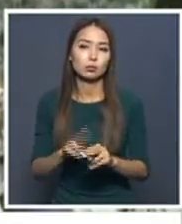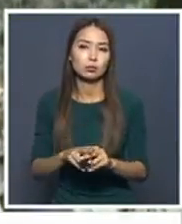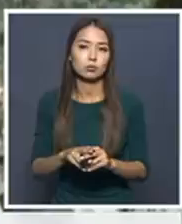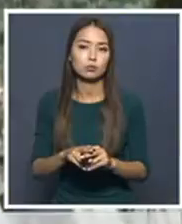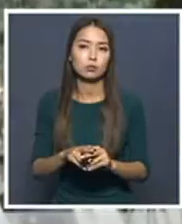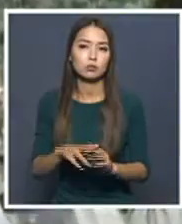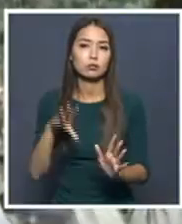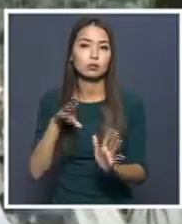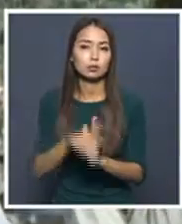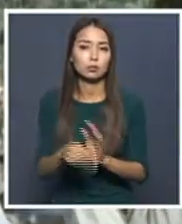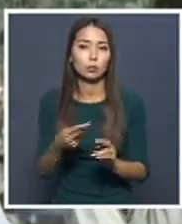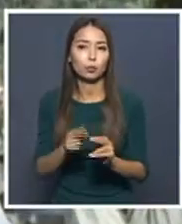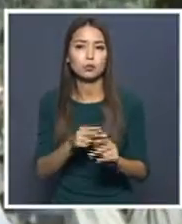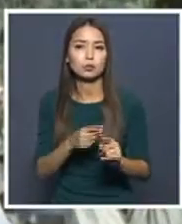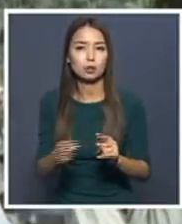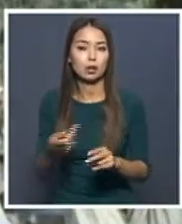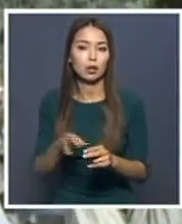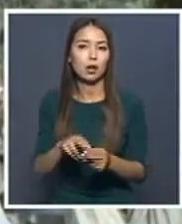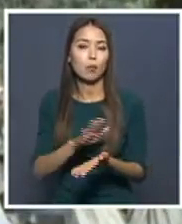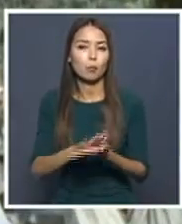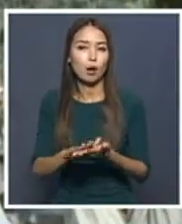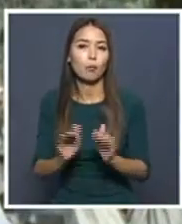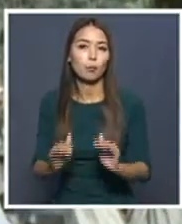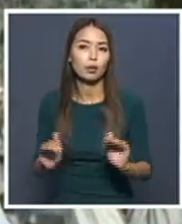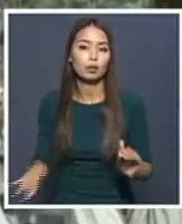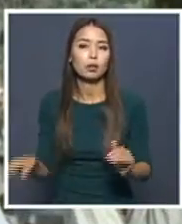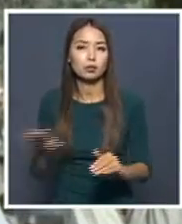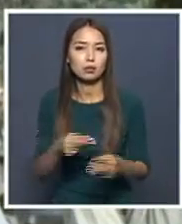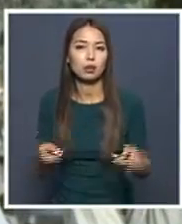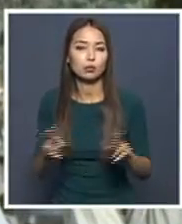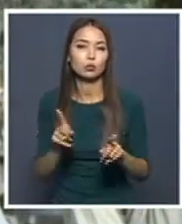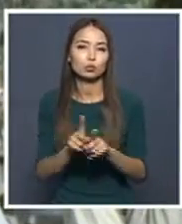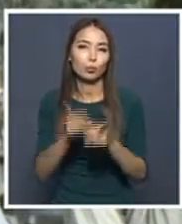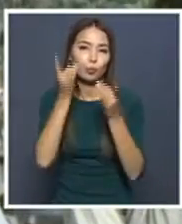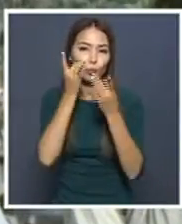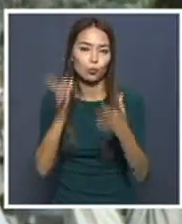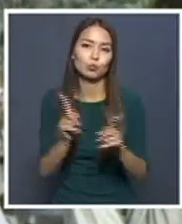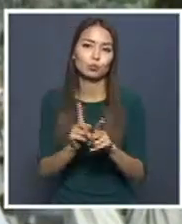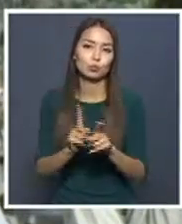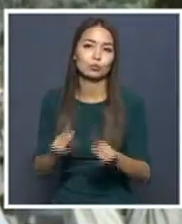оқушы деңгейі жасындағы балаларға қазірден бастап осы мәдениетті біз енгізіп жатырмыз.